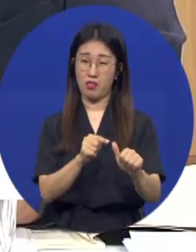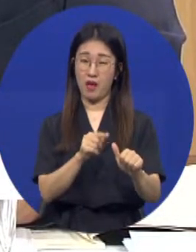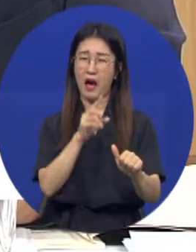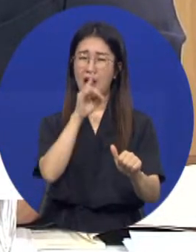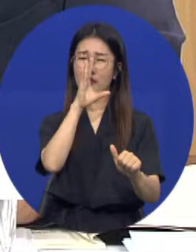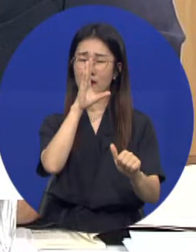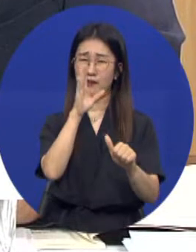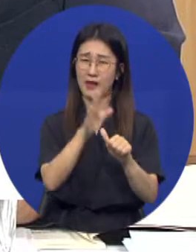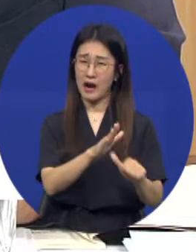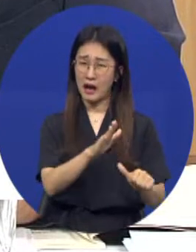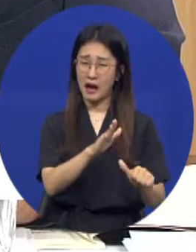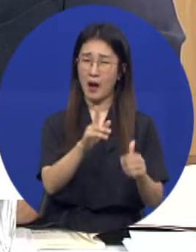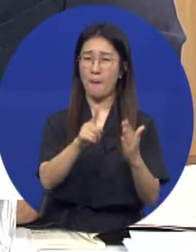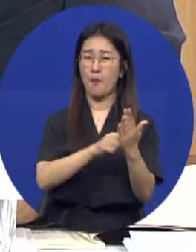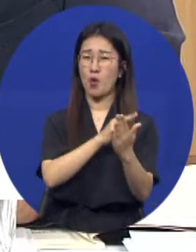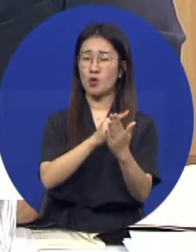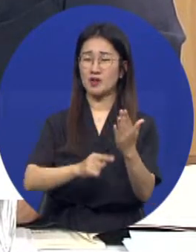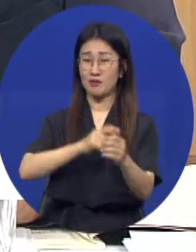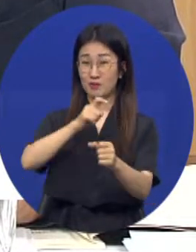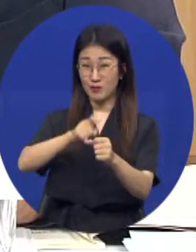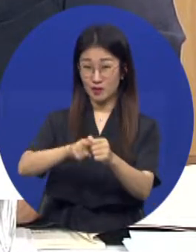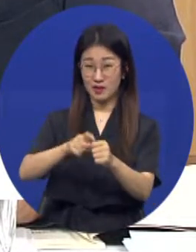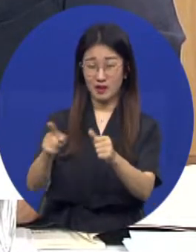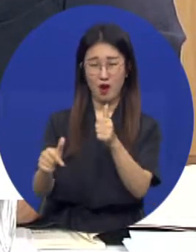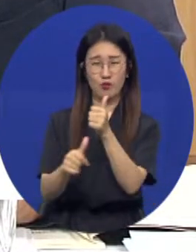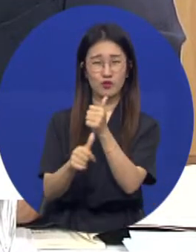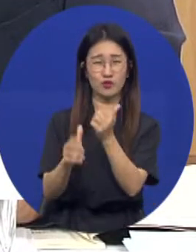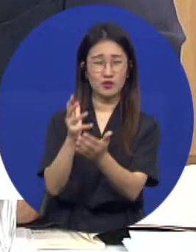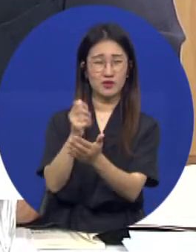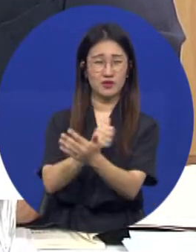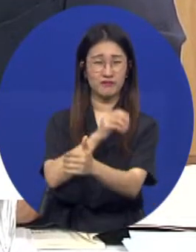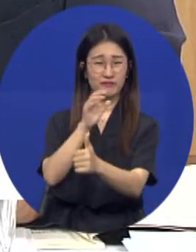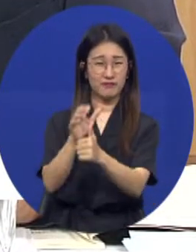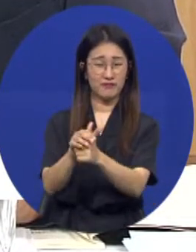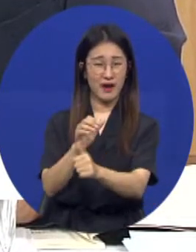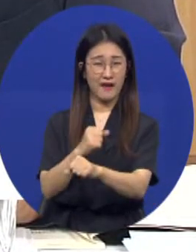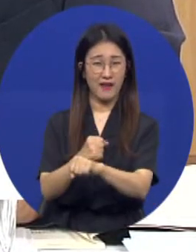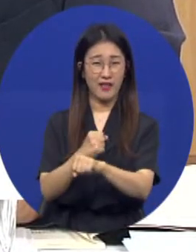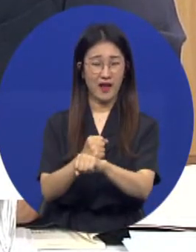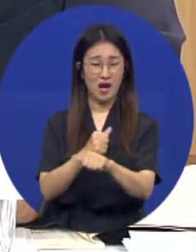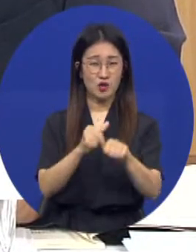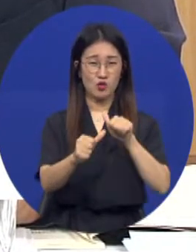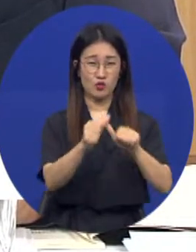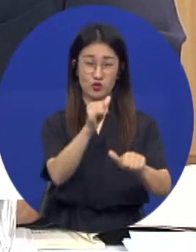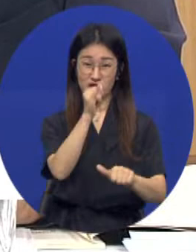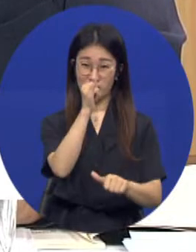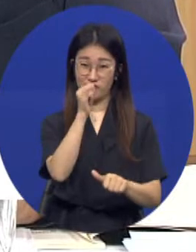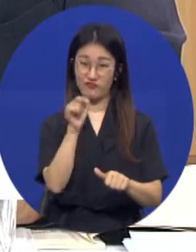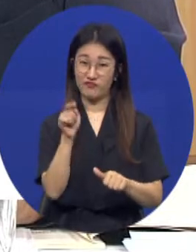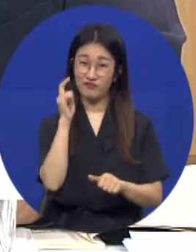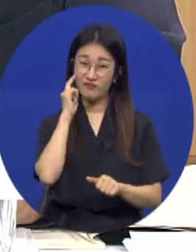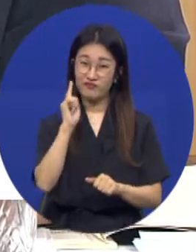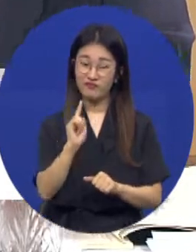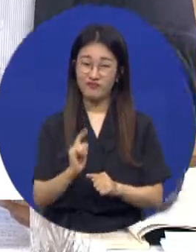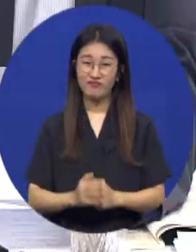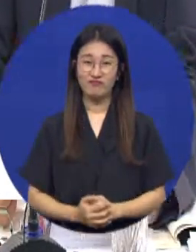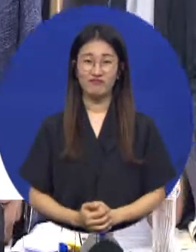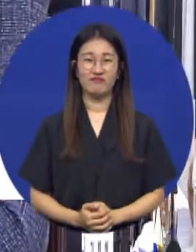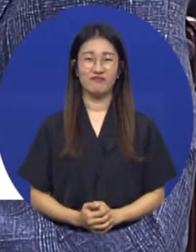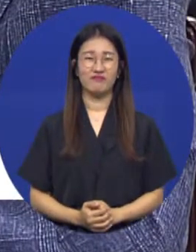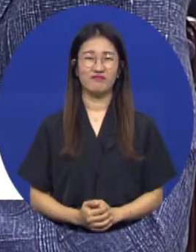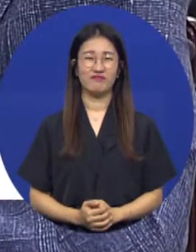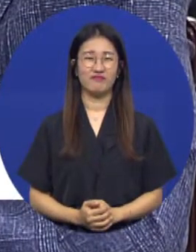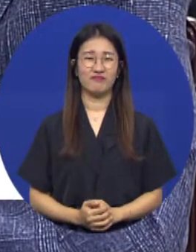차원으로 정무부지사 후보로 내정되었다는 여론이 있는데 우리 후보자께서는 어떻게 생각하고 계십니까?